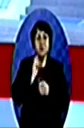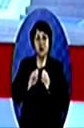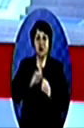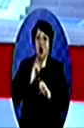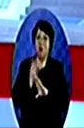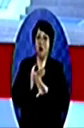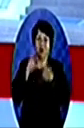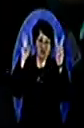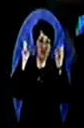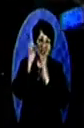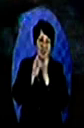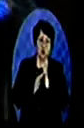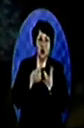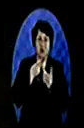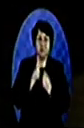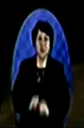хэлэлцсэн байна.